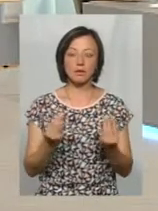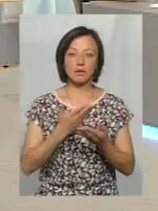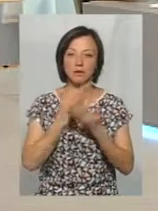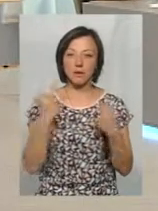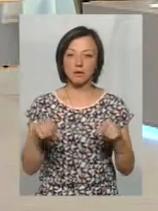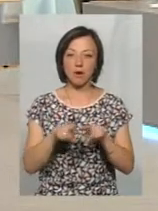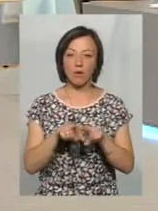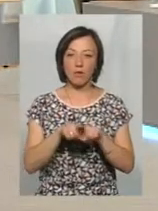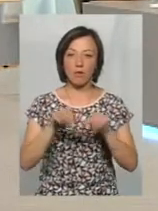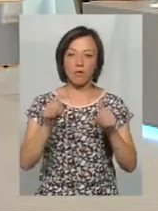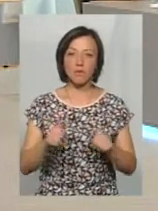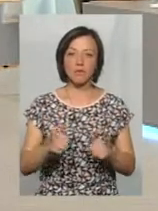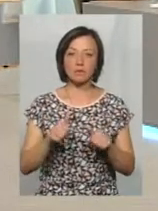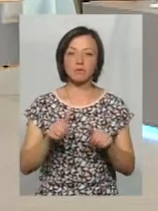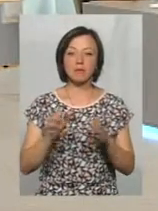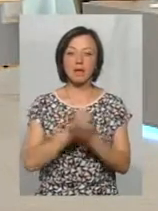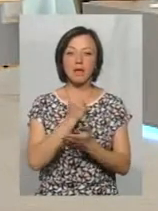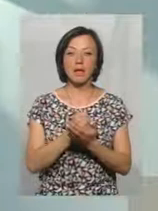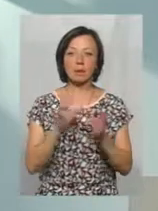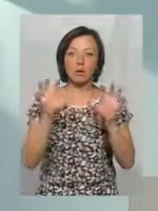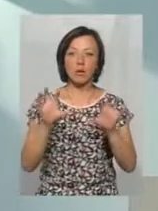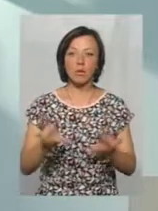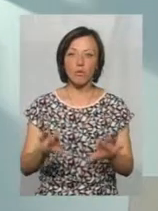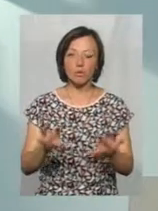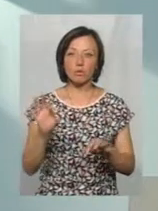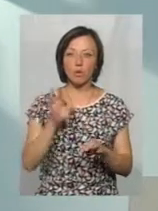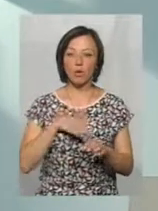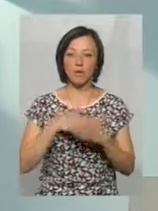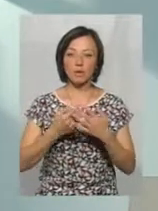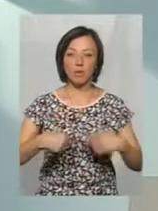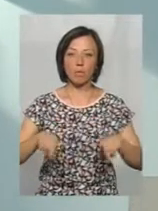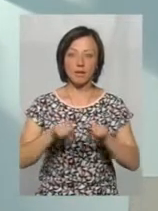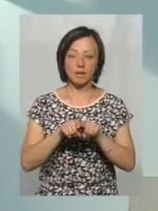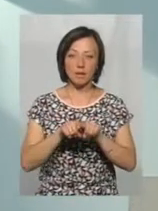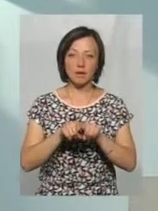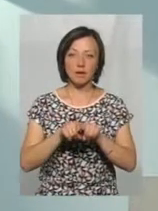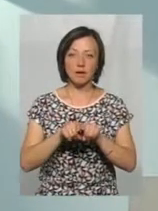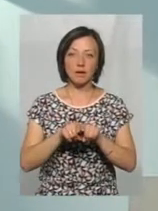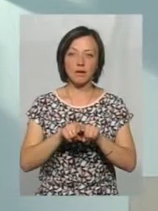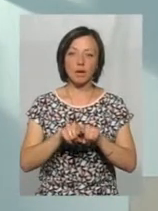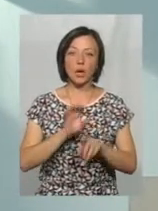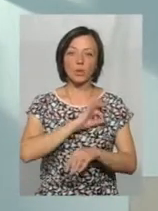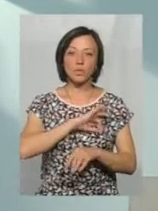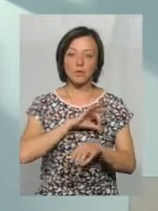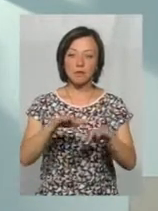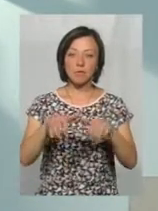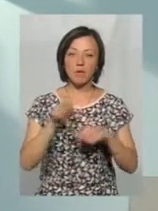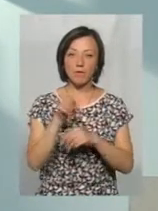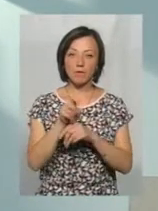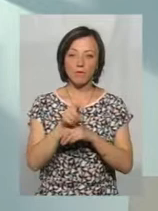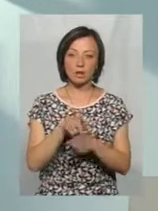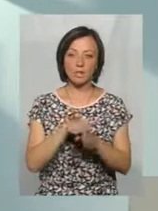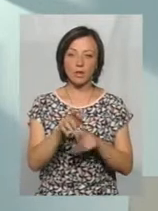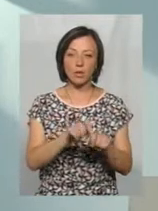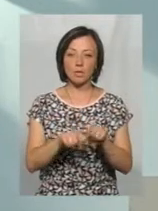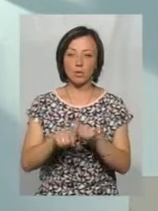такого органу. З прийняттям закону, введенням в дію закону про громадські об'єднання, у органів юстиції забрали повноваження щодо здійснення